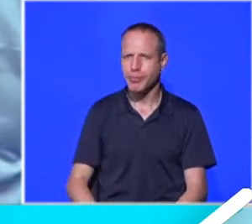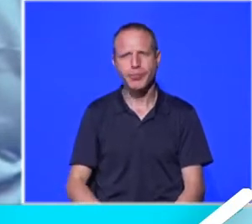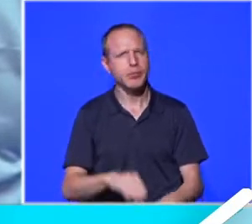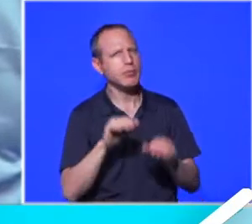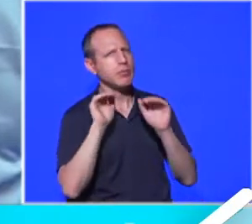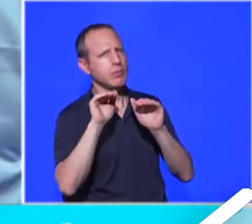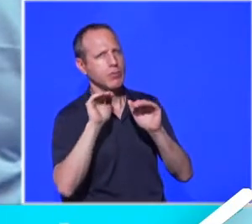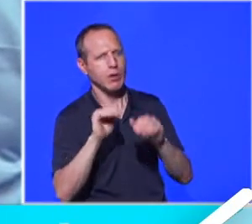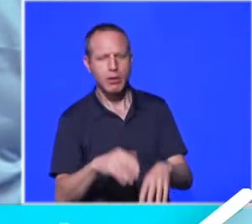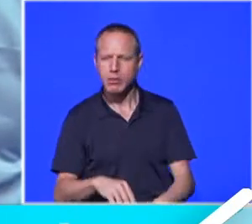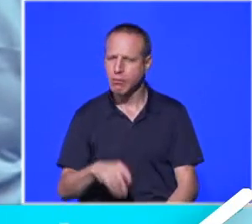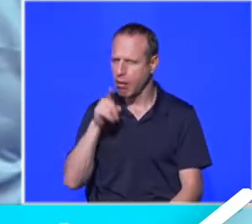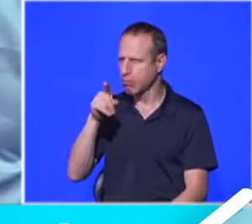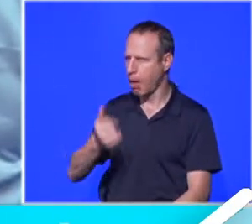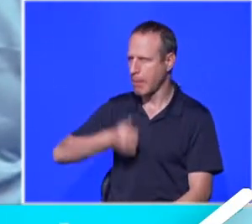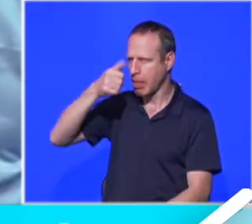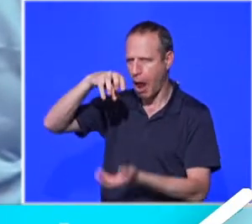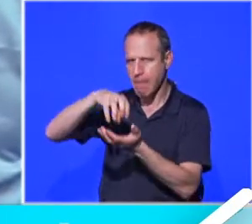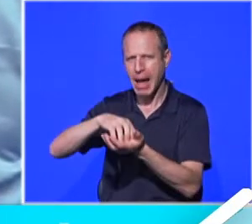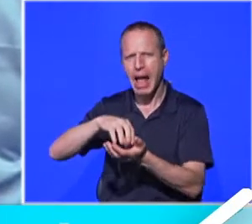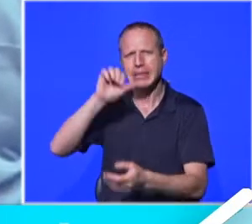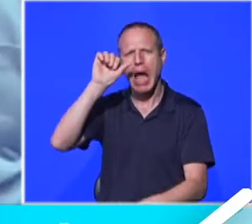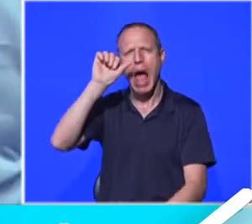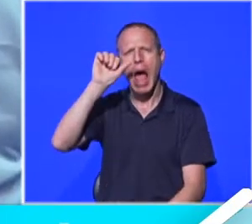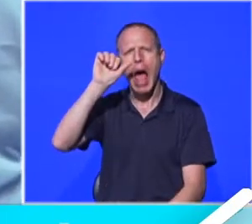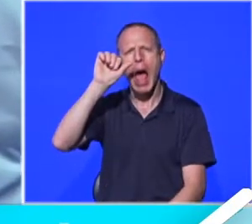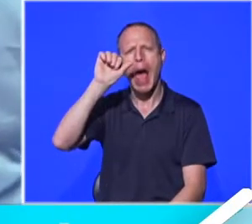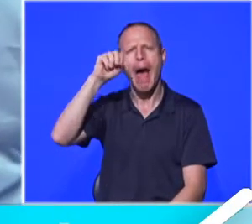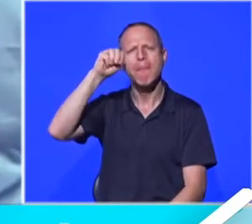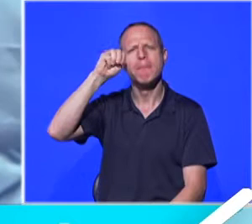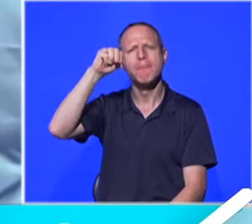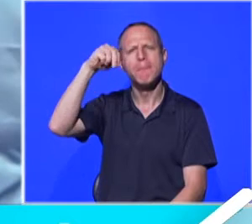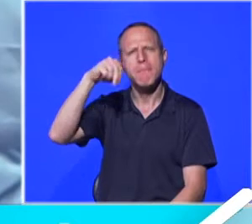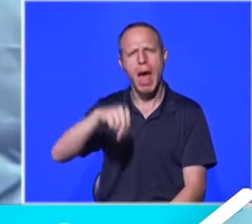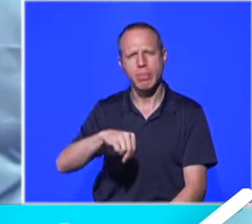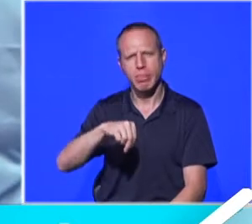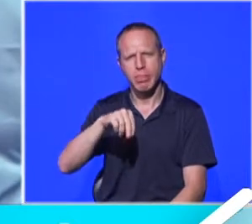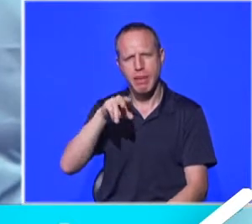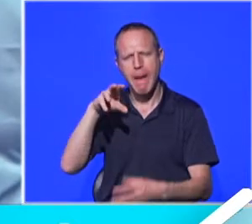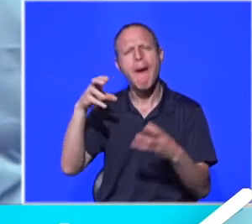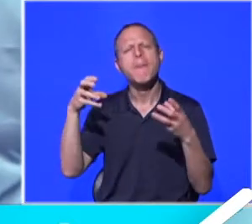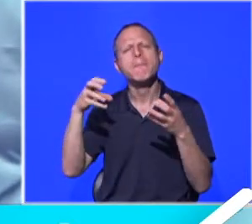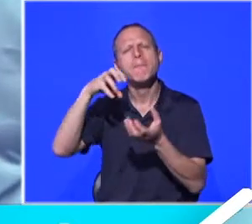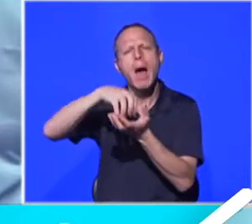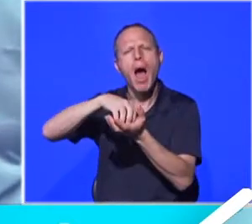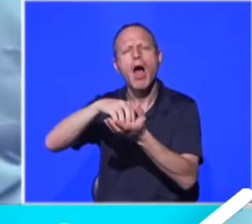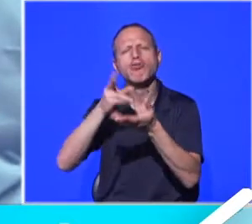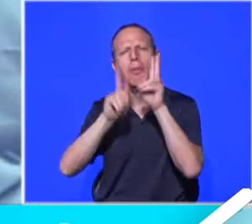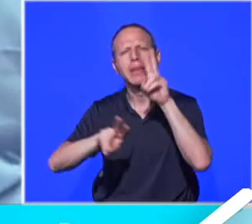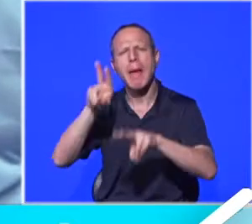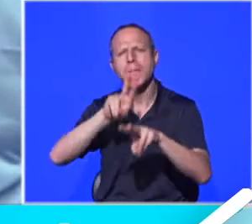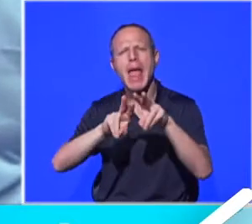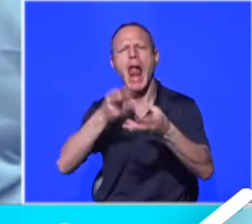ברכה. אתה מנהל מרכז אמן, שזה מרכז שמטפל באלימות בחברה הערבית, או